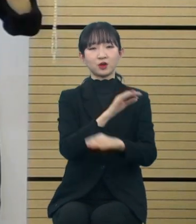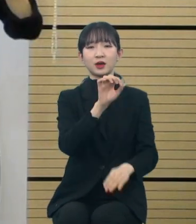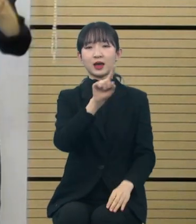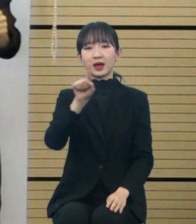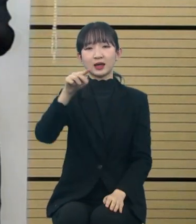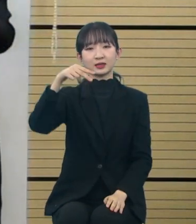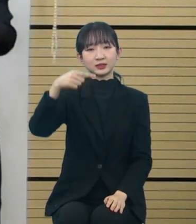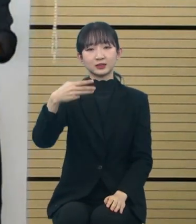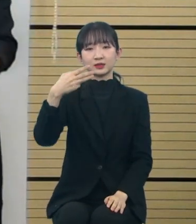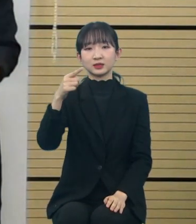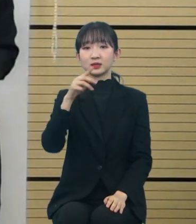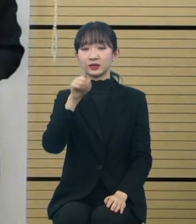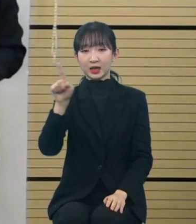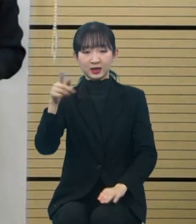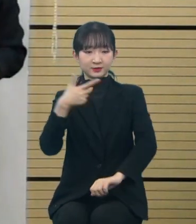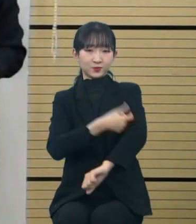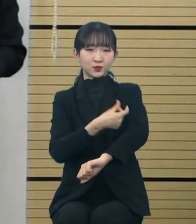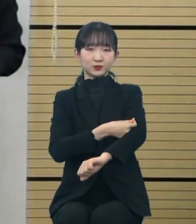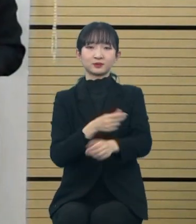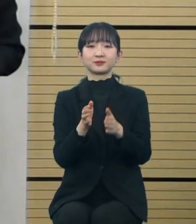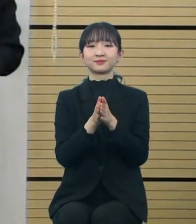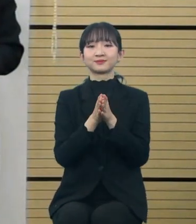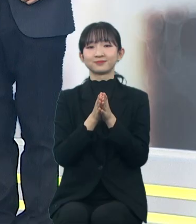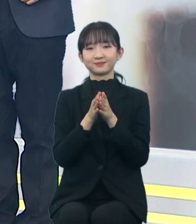백신 예방접종을 시행할 계획입니다.